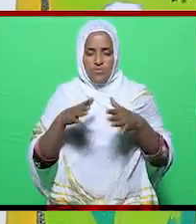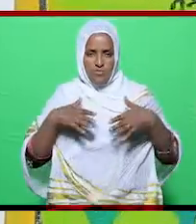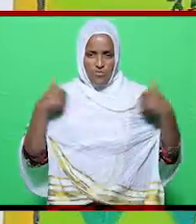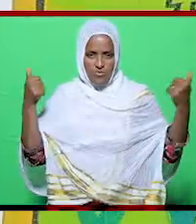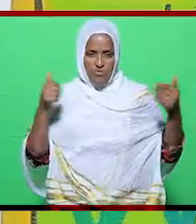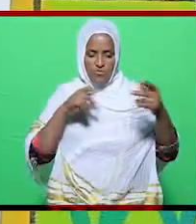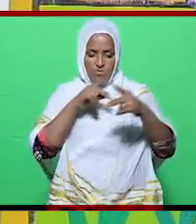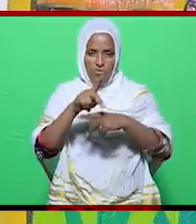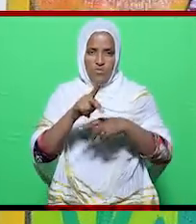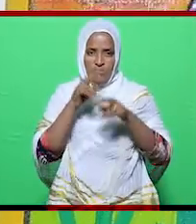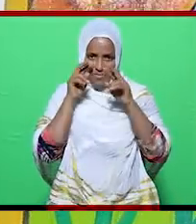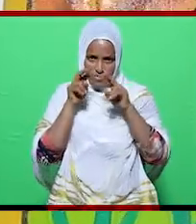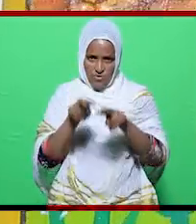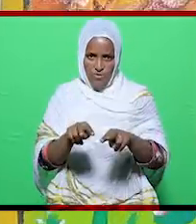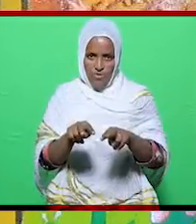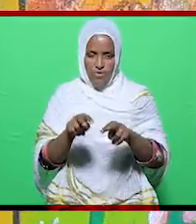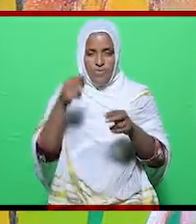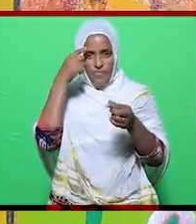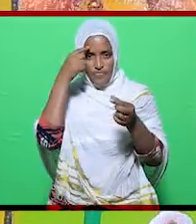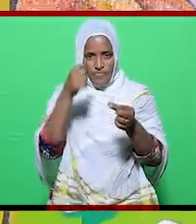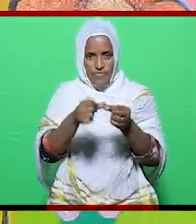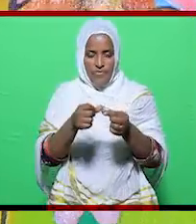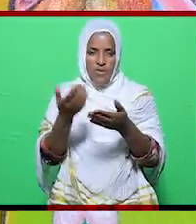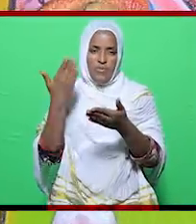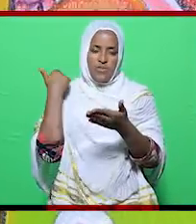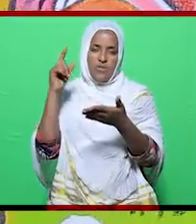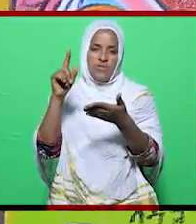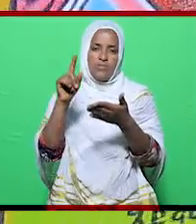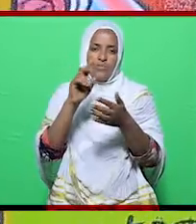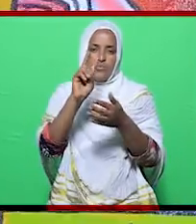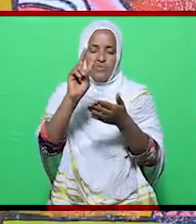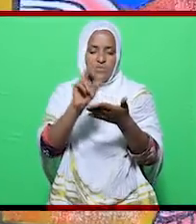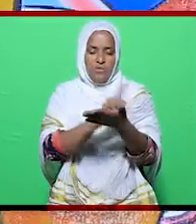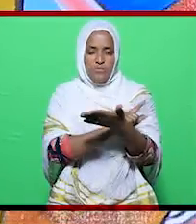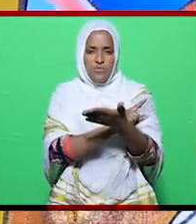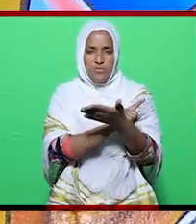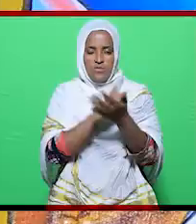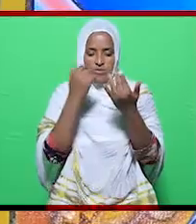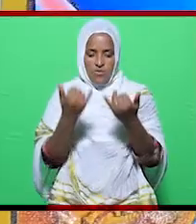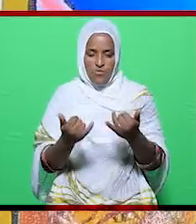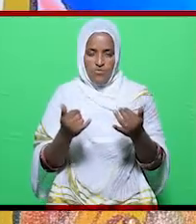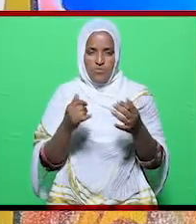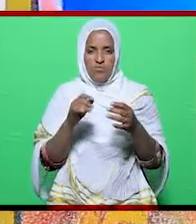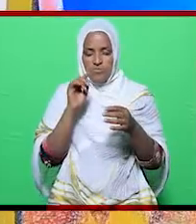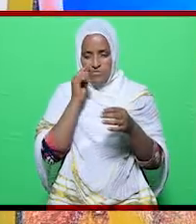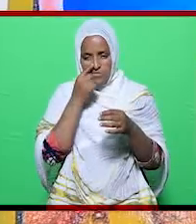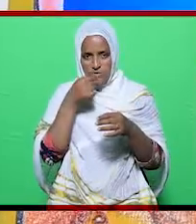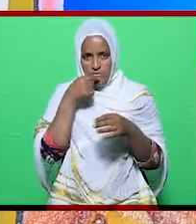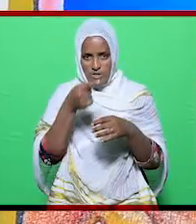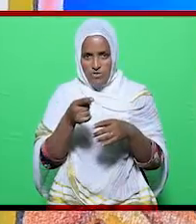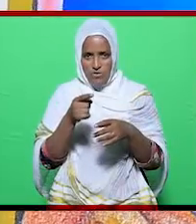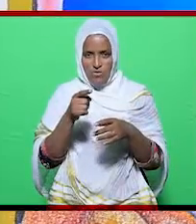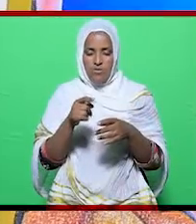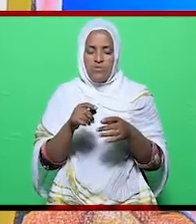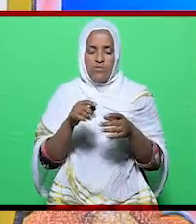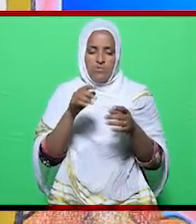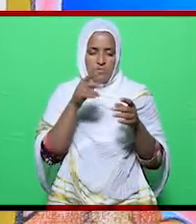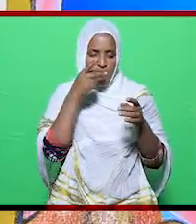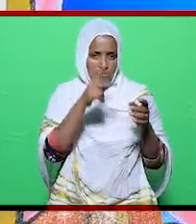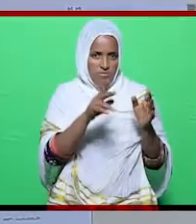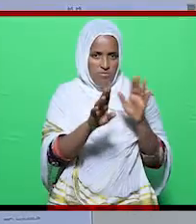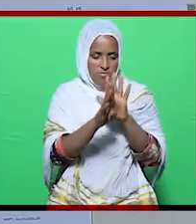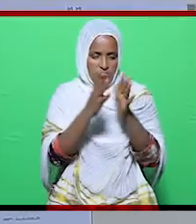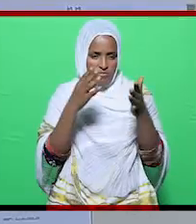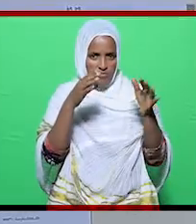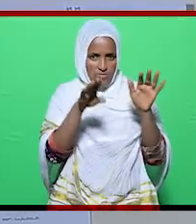እንደምሰነበታችሁ ውድ የገጾራዙ ታምደ ተመልካቾቻችን እንደምታስተውሱት ባሳለፍናቸው ሁለት ሳምንታት አሁንን ቸላ ብለናቸው